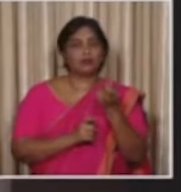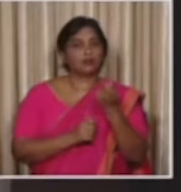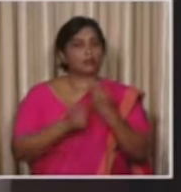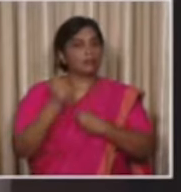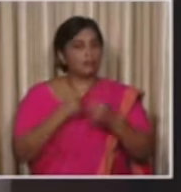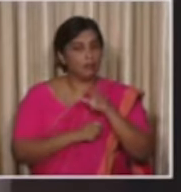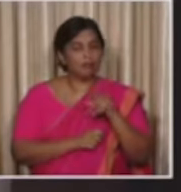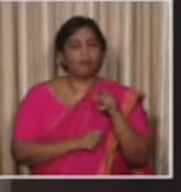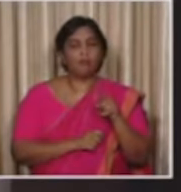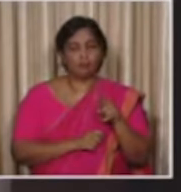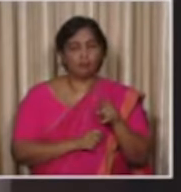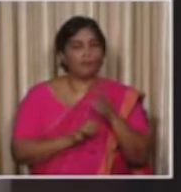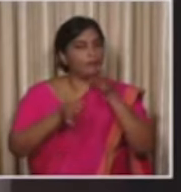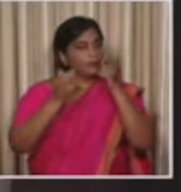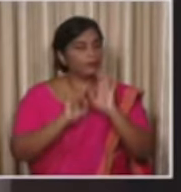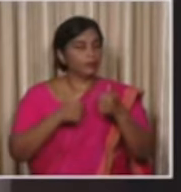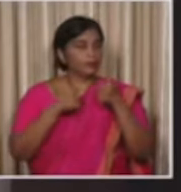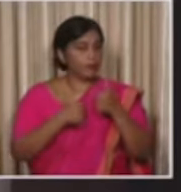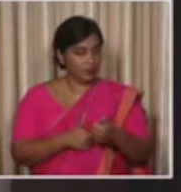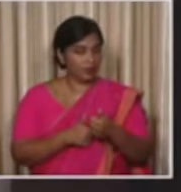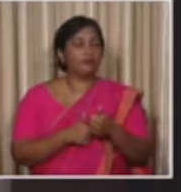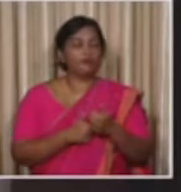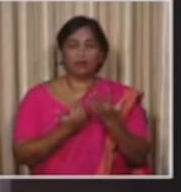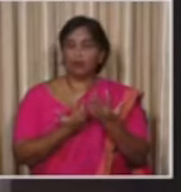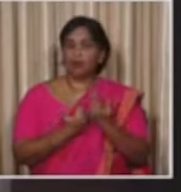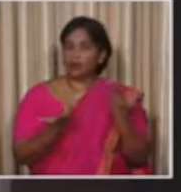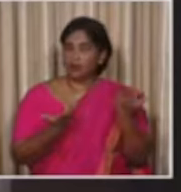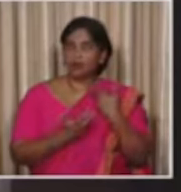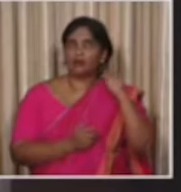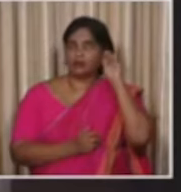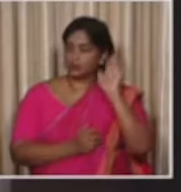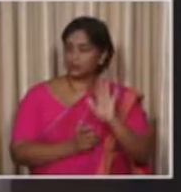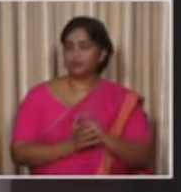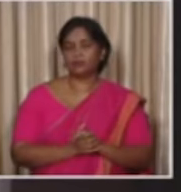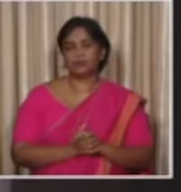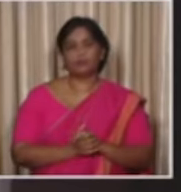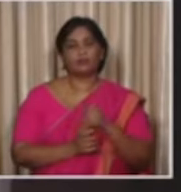තක්සේරු කිරීමේදී නිසි වටිනාකමක් හිමි නොවන බවද වාර්තා වෙලා තිබෙනවා.